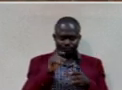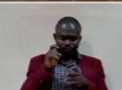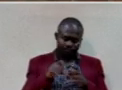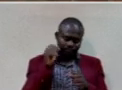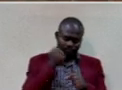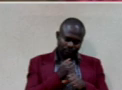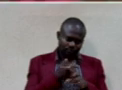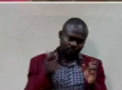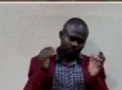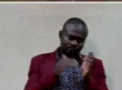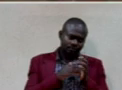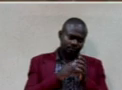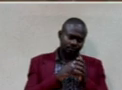kandi